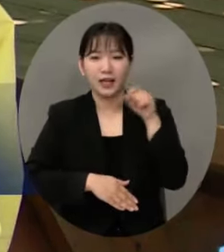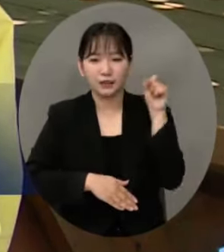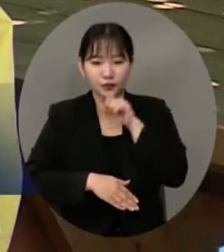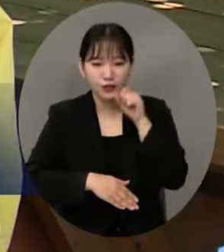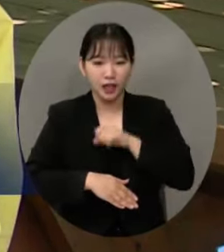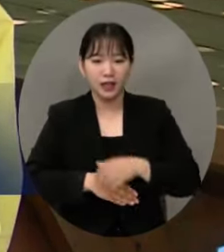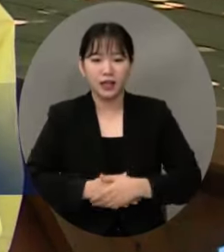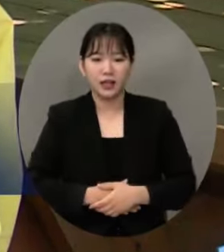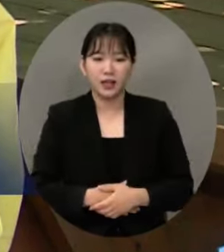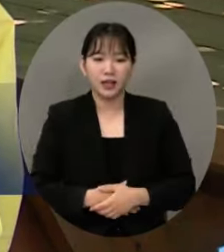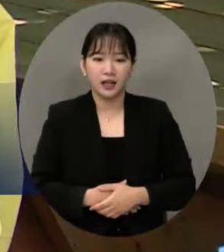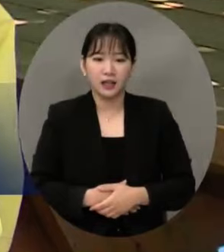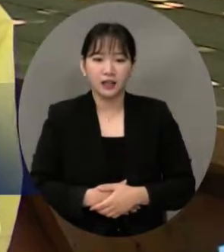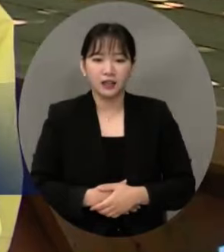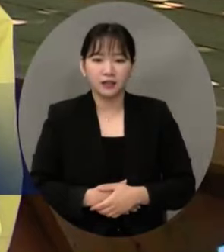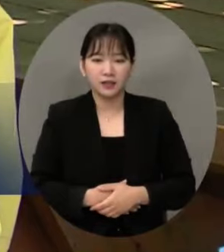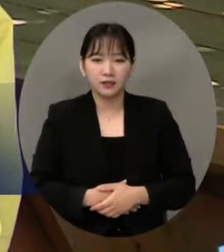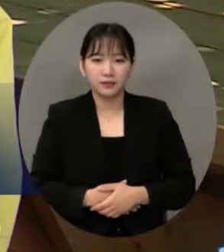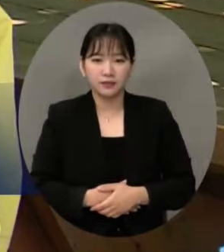물도 좋아했고